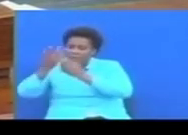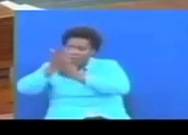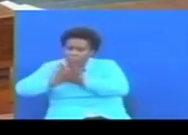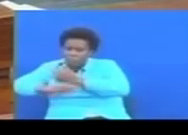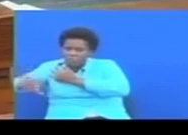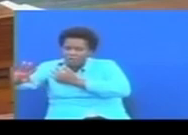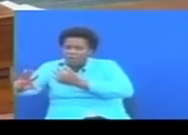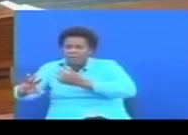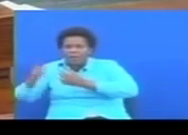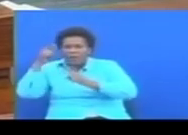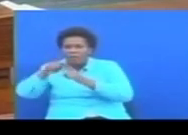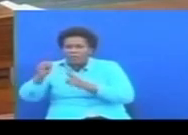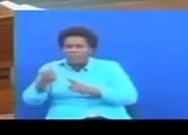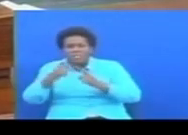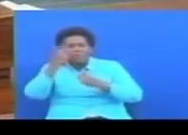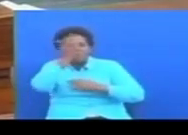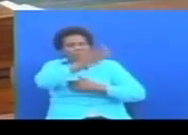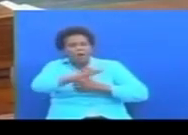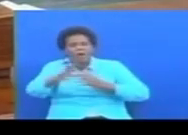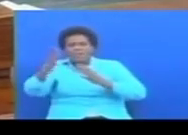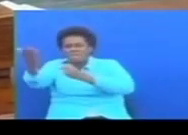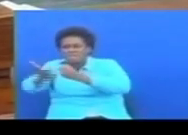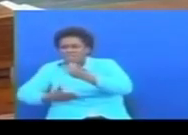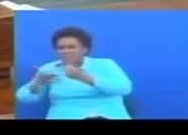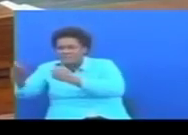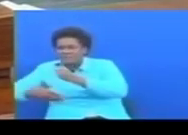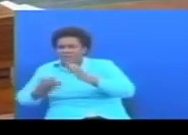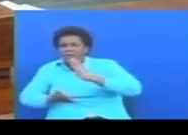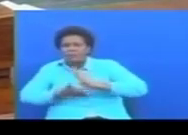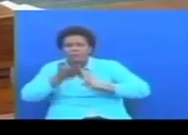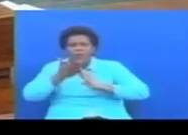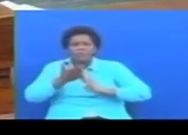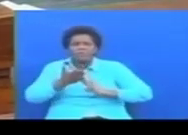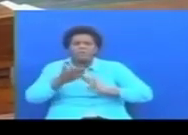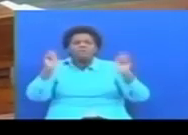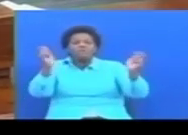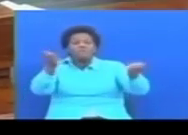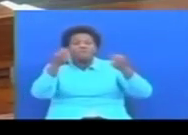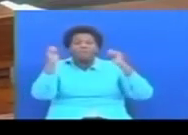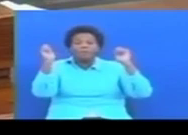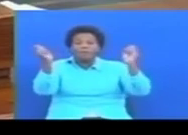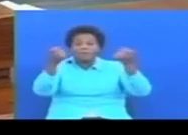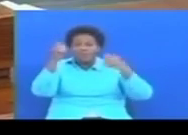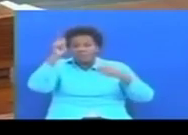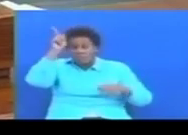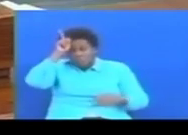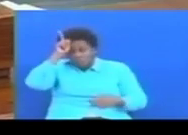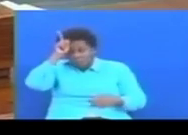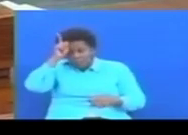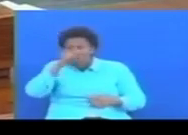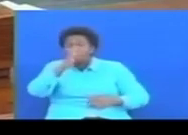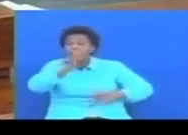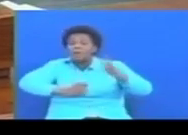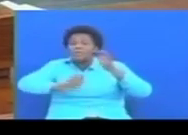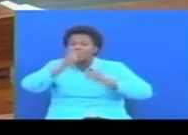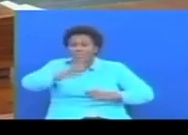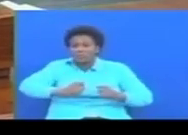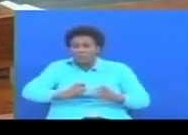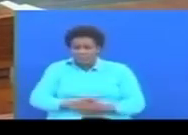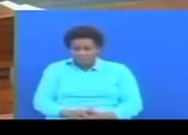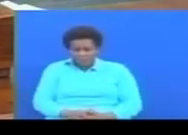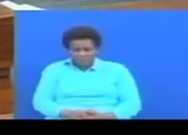maji pamoja na kuanza ufugaji wa ng'ombe wa maziwa wapatao 100 hadi sasa. Tatu,